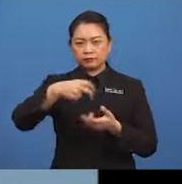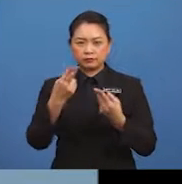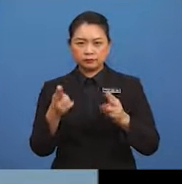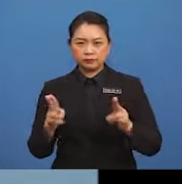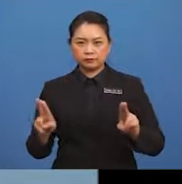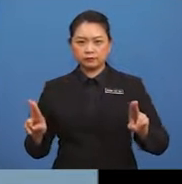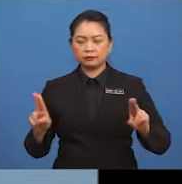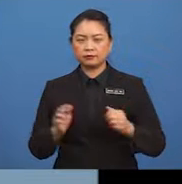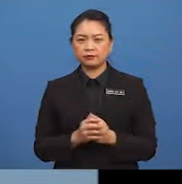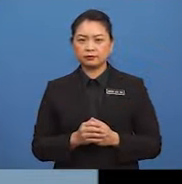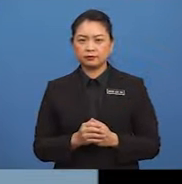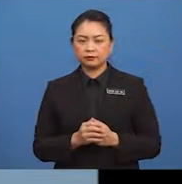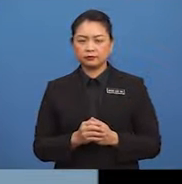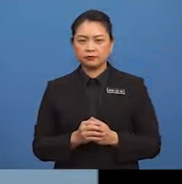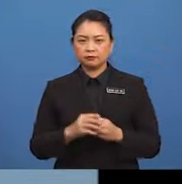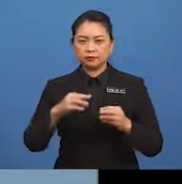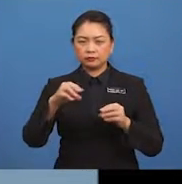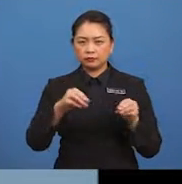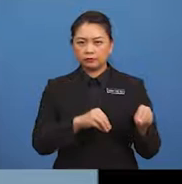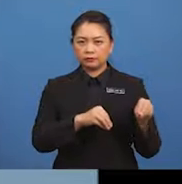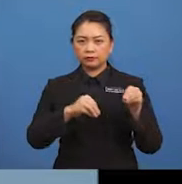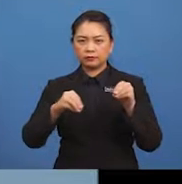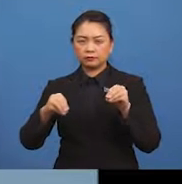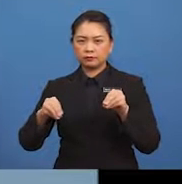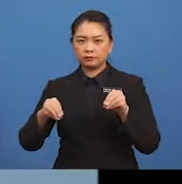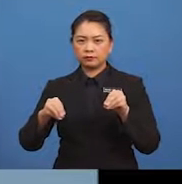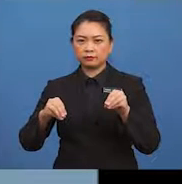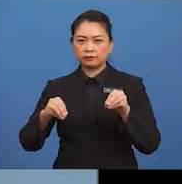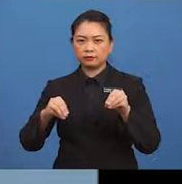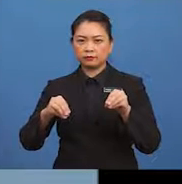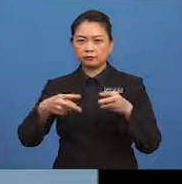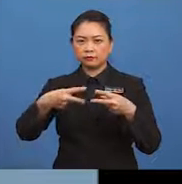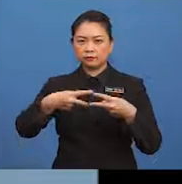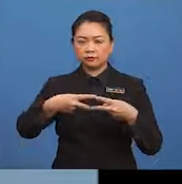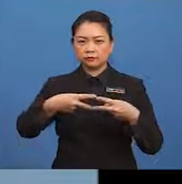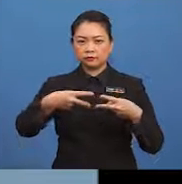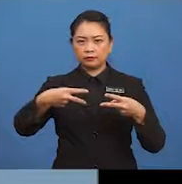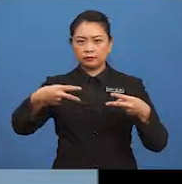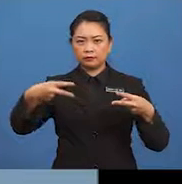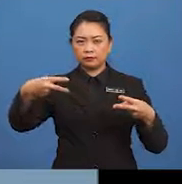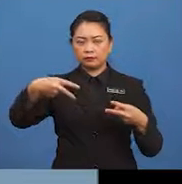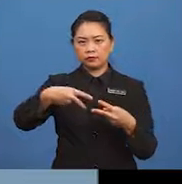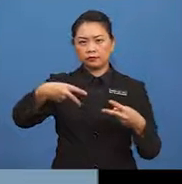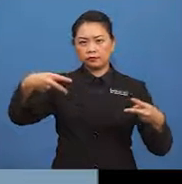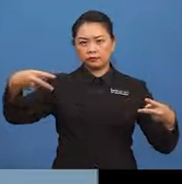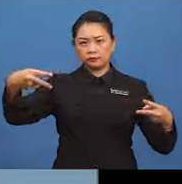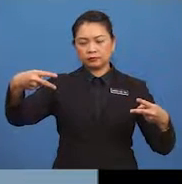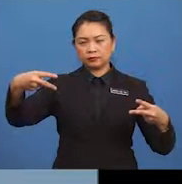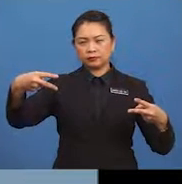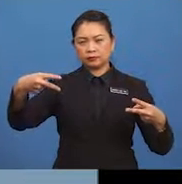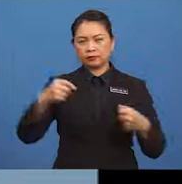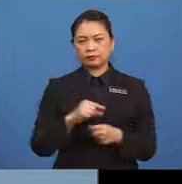sentriol berpindah ke kutub bertentangan dan gentian gelendong mula terbentuk.